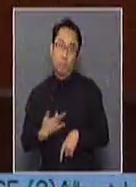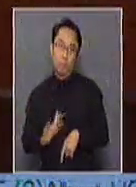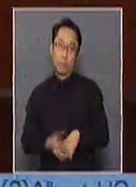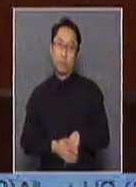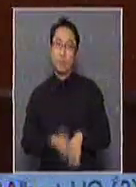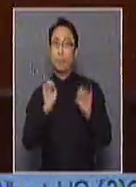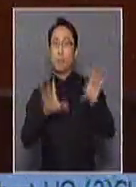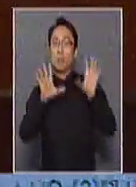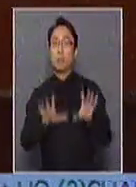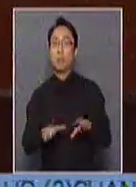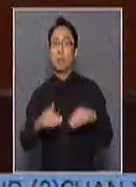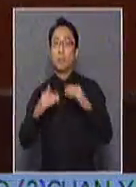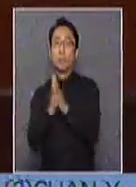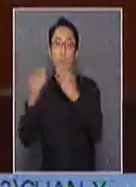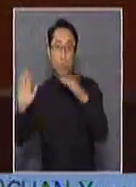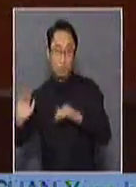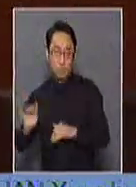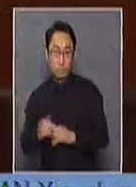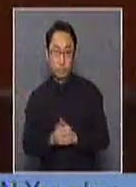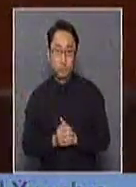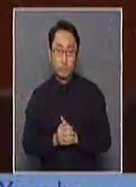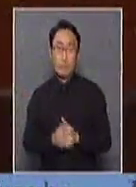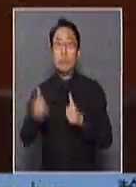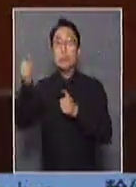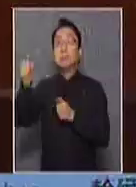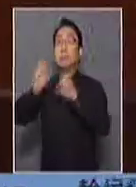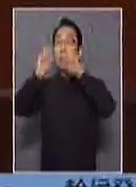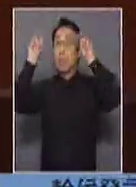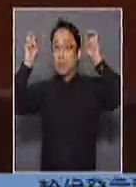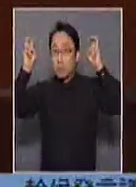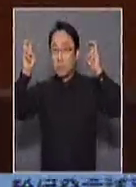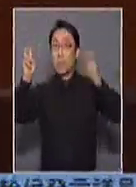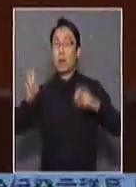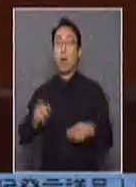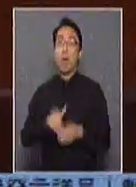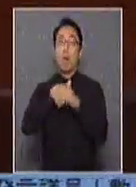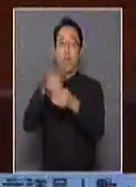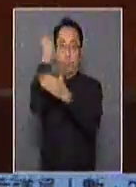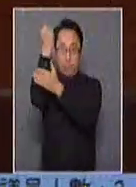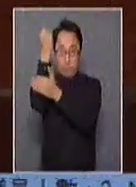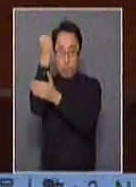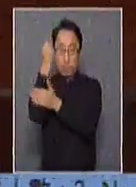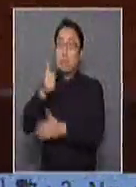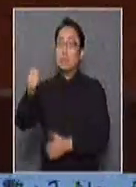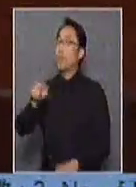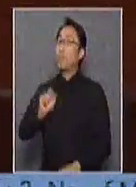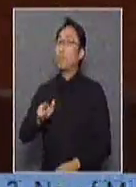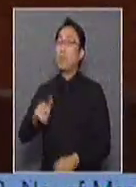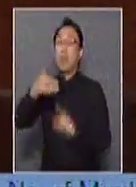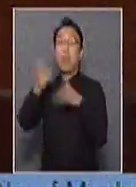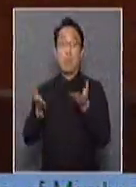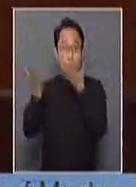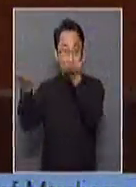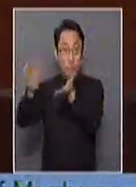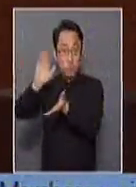工。致謝動議當然我們是會投反對票啦，致謝就不會啦，不過禮物可以送份給你